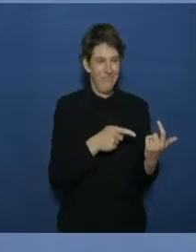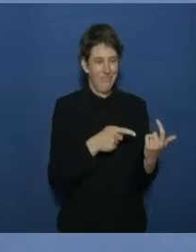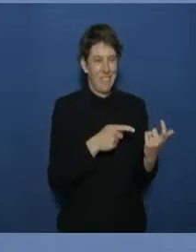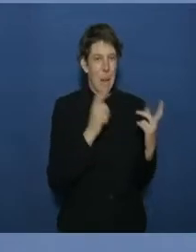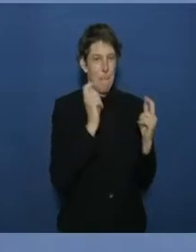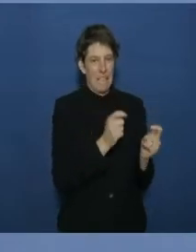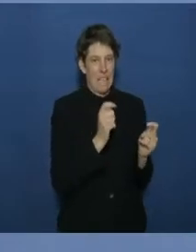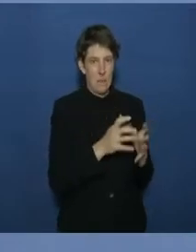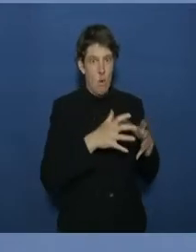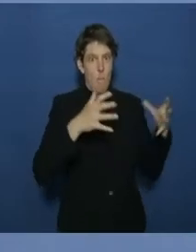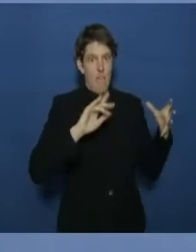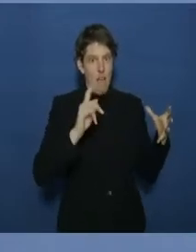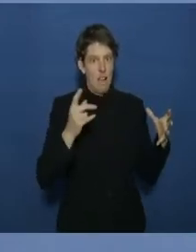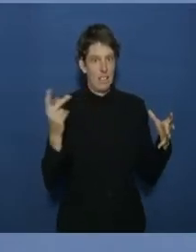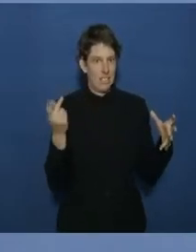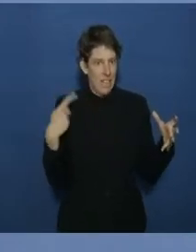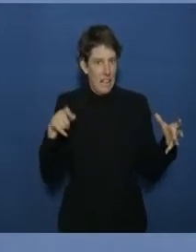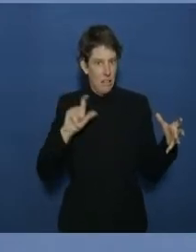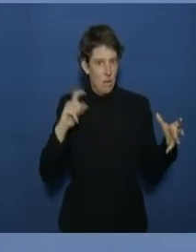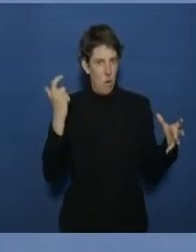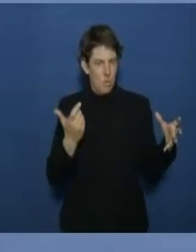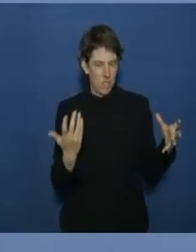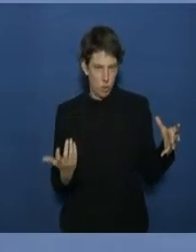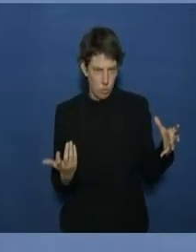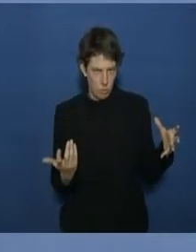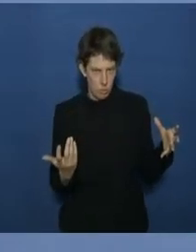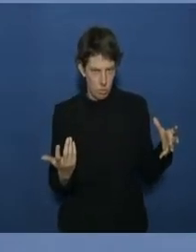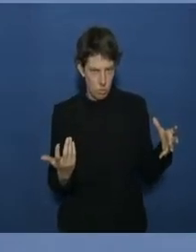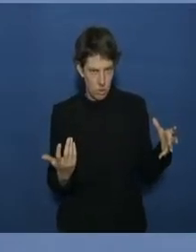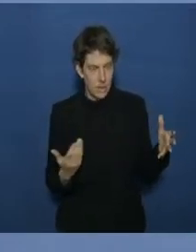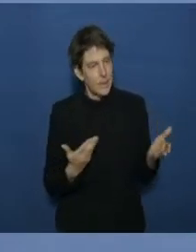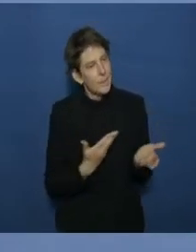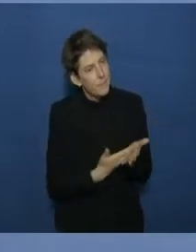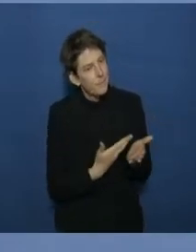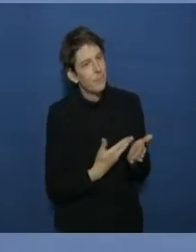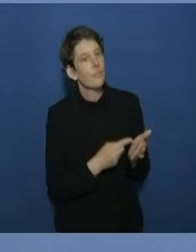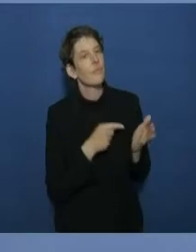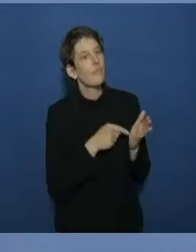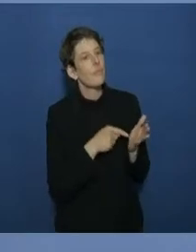mandatiert wurden. Außerdem wird